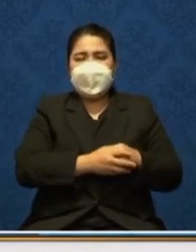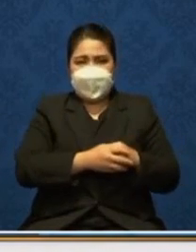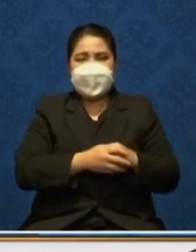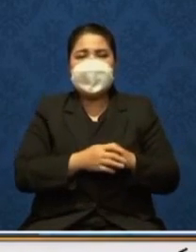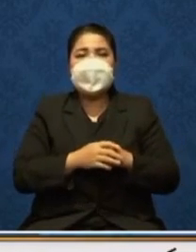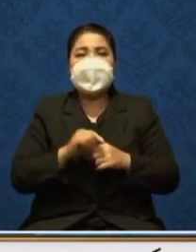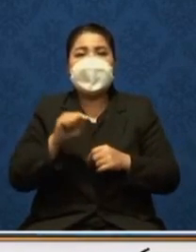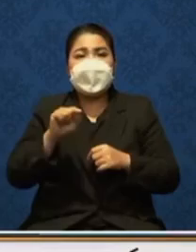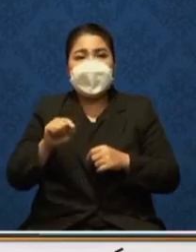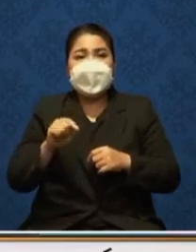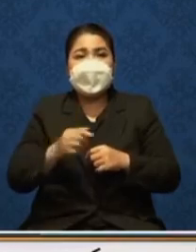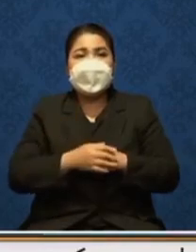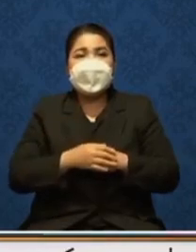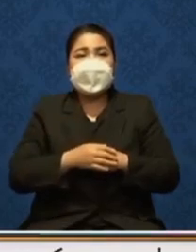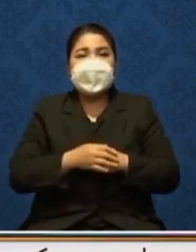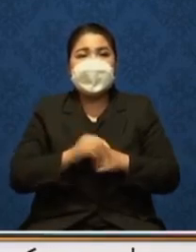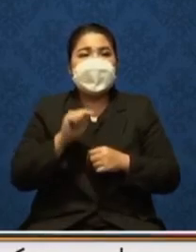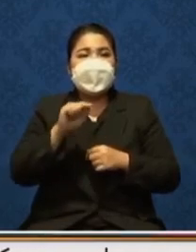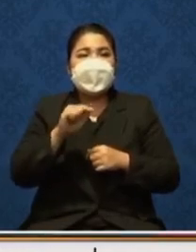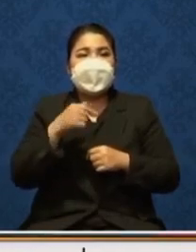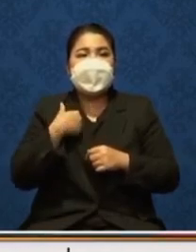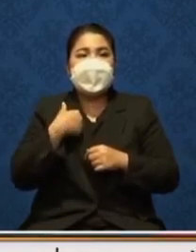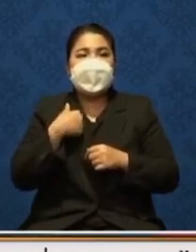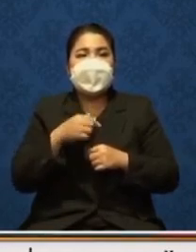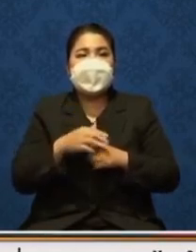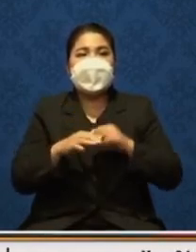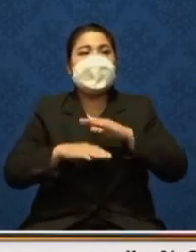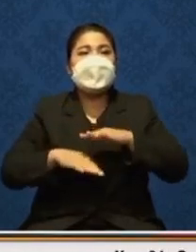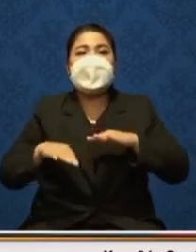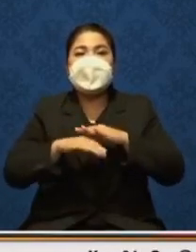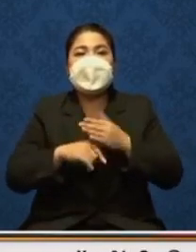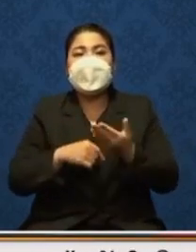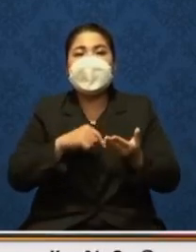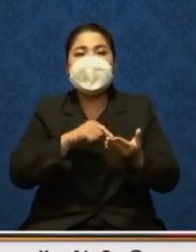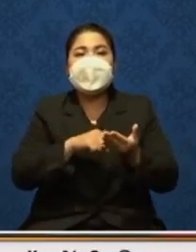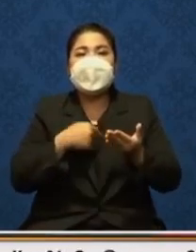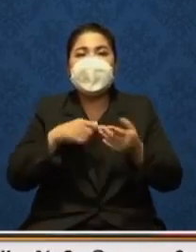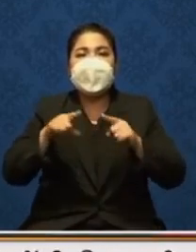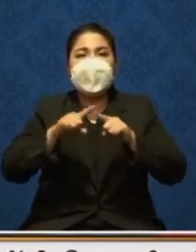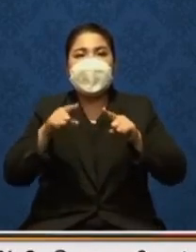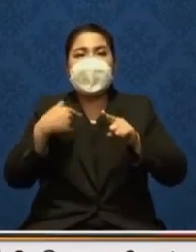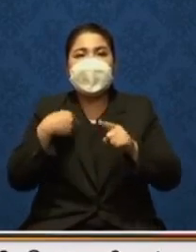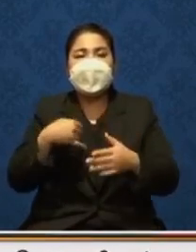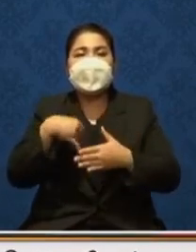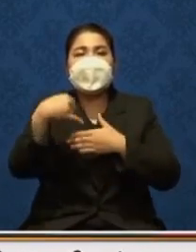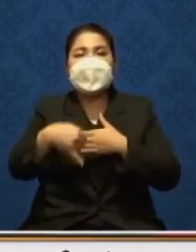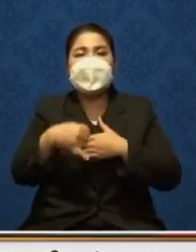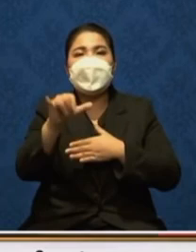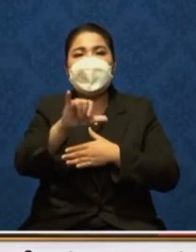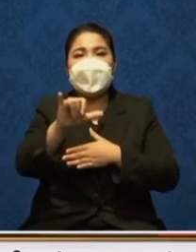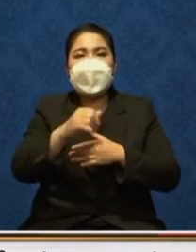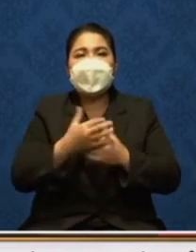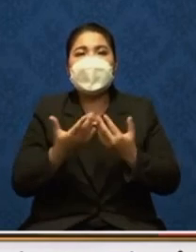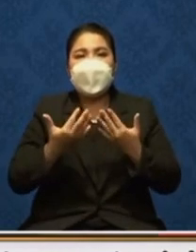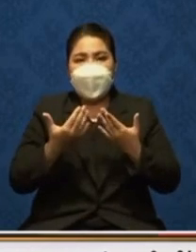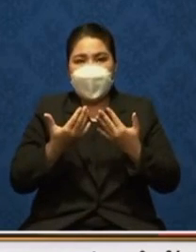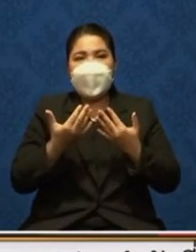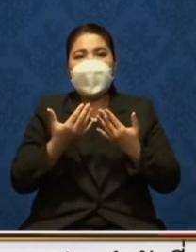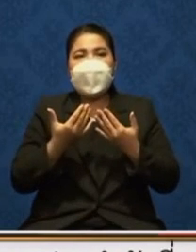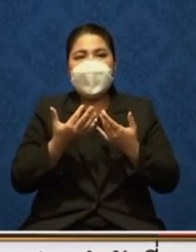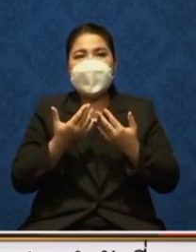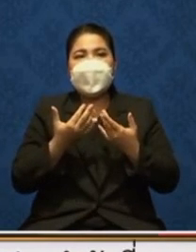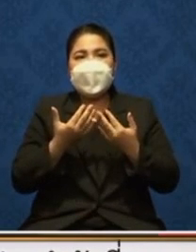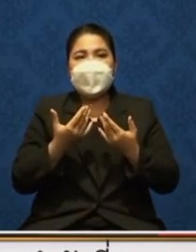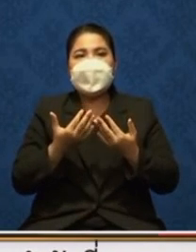และทผมโยกมัี้แค่น้จ้มที่นั้ครท่านซีรียนี้ยงไม่จบครั- ท่าน Rathomontri ไม่ต้องรีบทีแจงครับเดี๋ยยมี Final Season